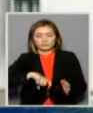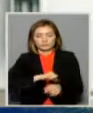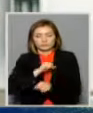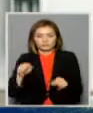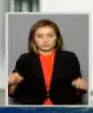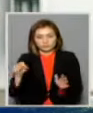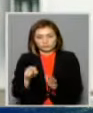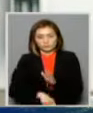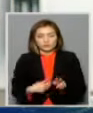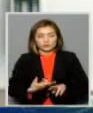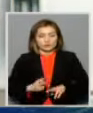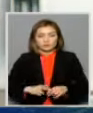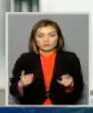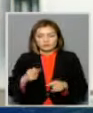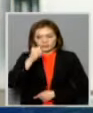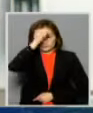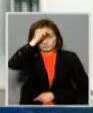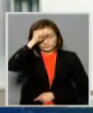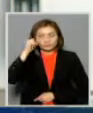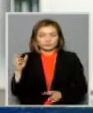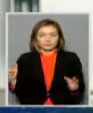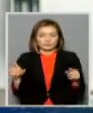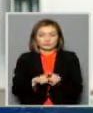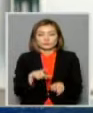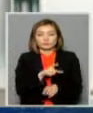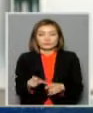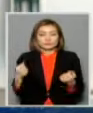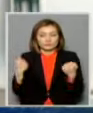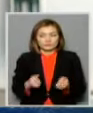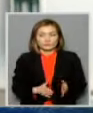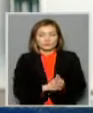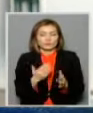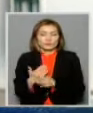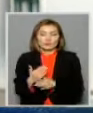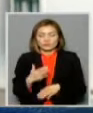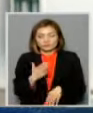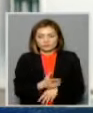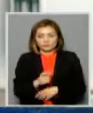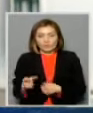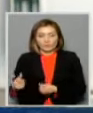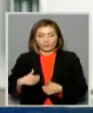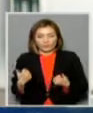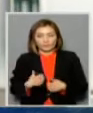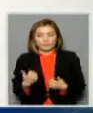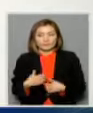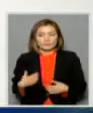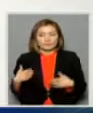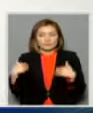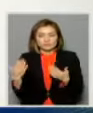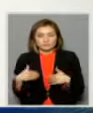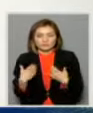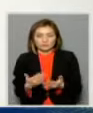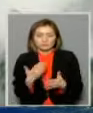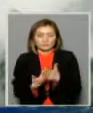себя». Это очень тяжкий грех. В мечеть тоже приходят такие люди и просят оказать помощь. Мы стараемся им